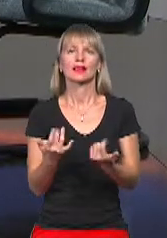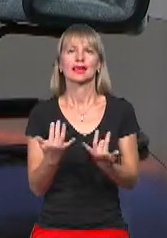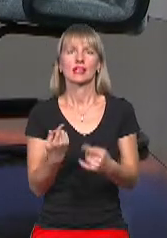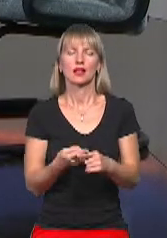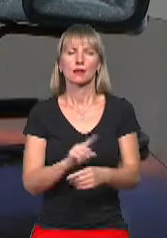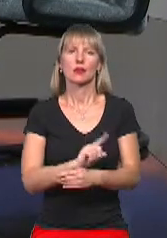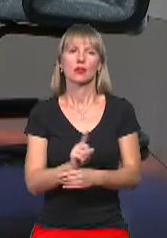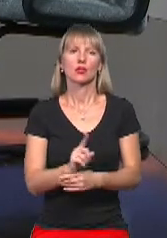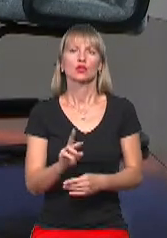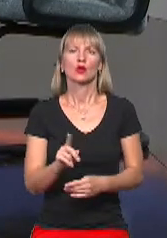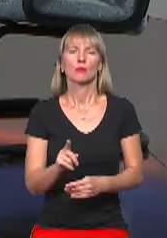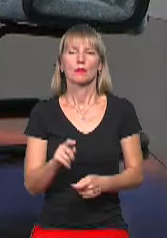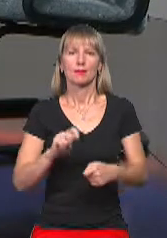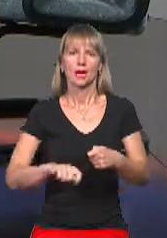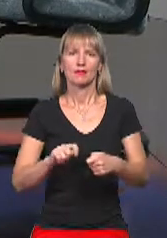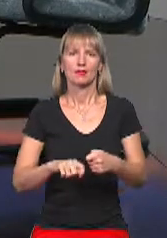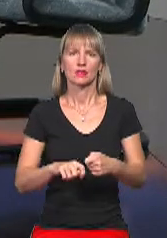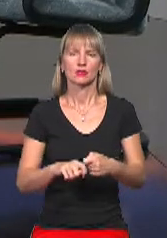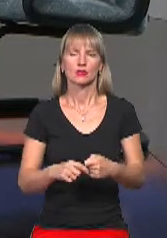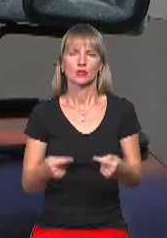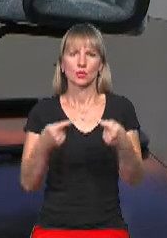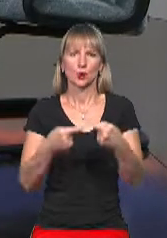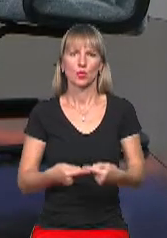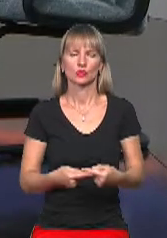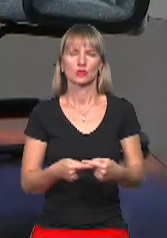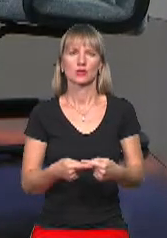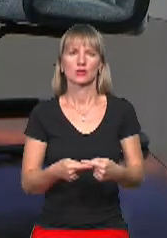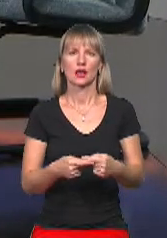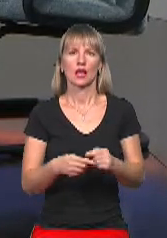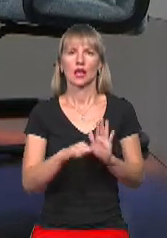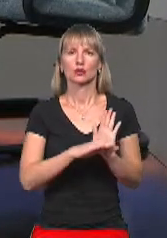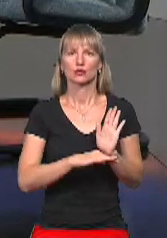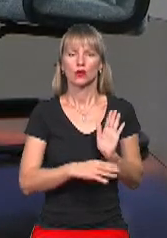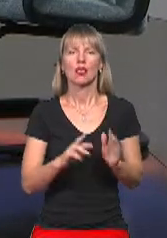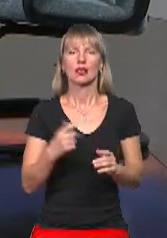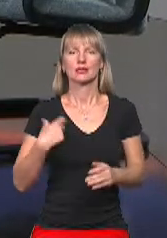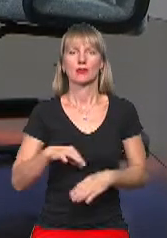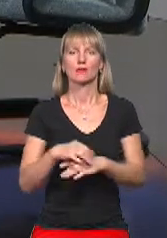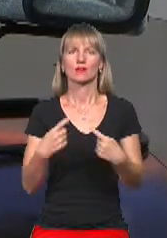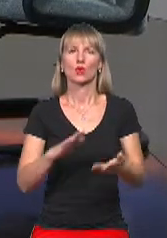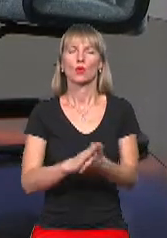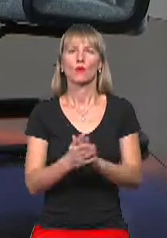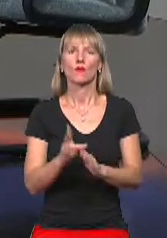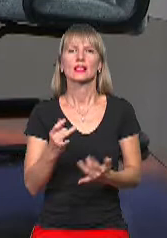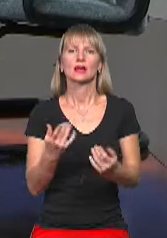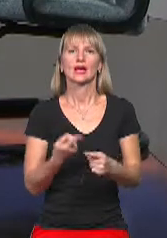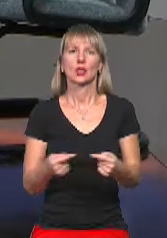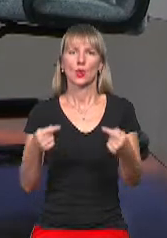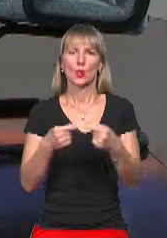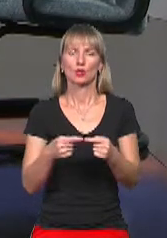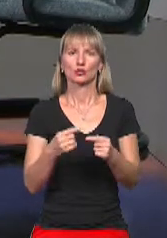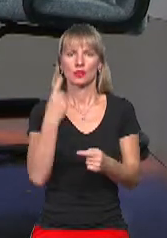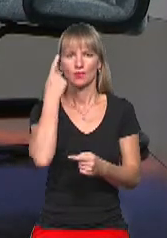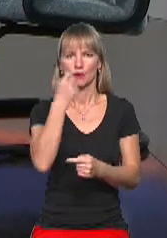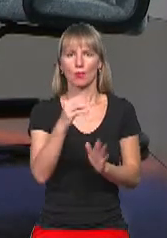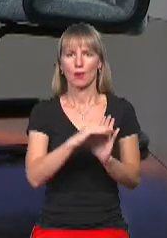цих приладів для того, щоб перевірити сходимість результатів, тобто як вони себе ведуть в різних умовах і наскільки це достовірні дані.